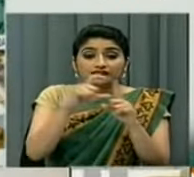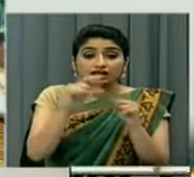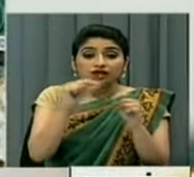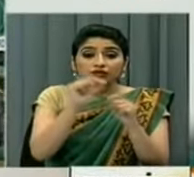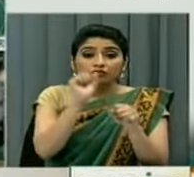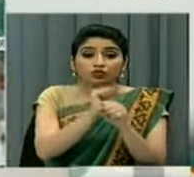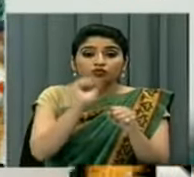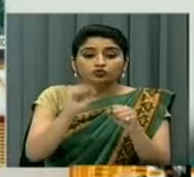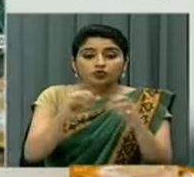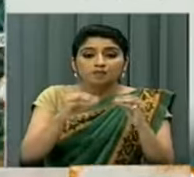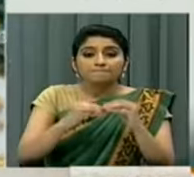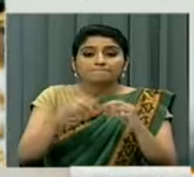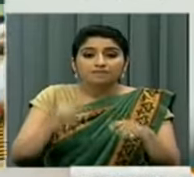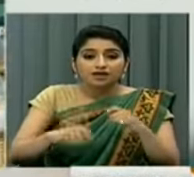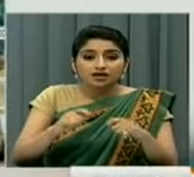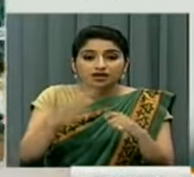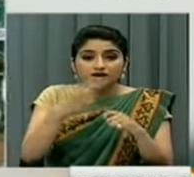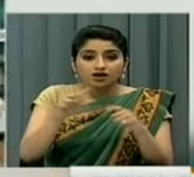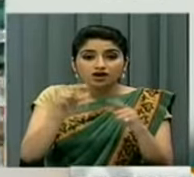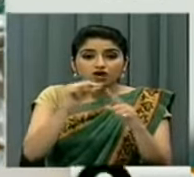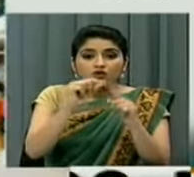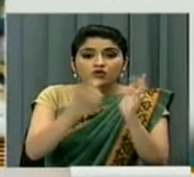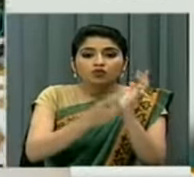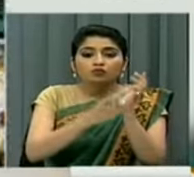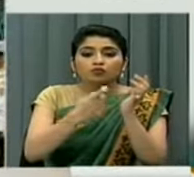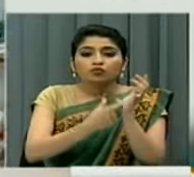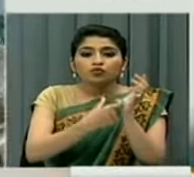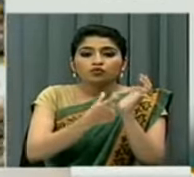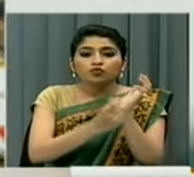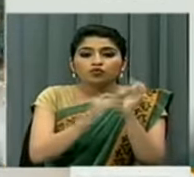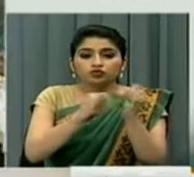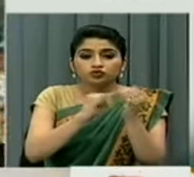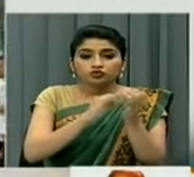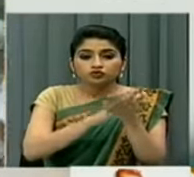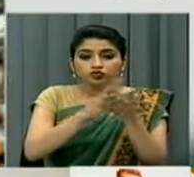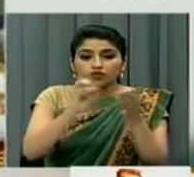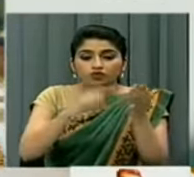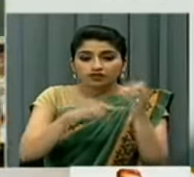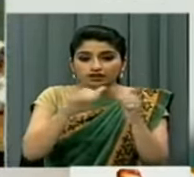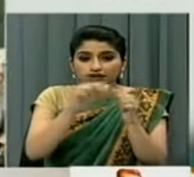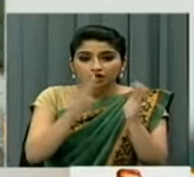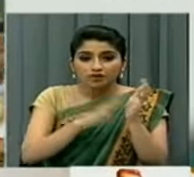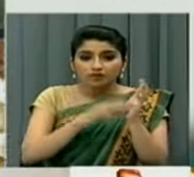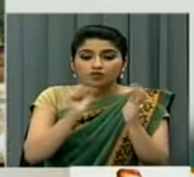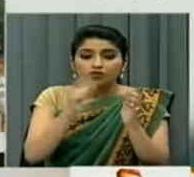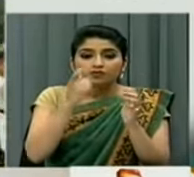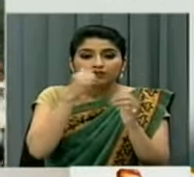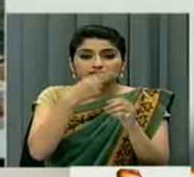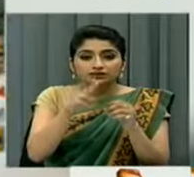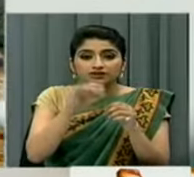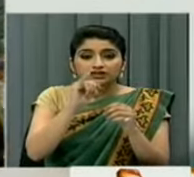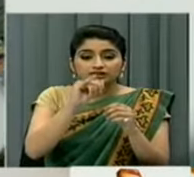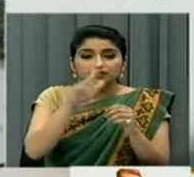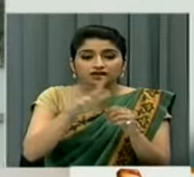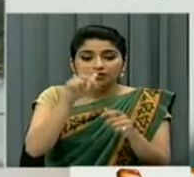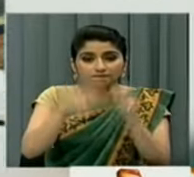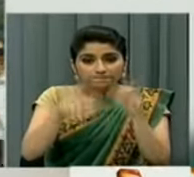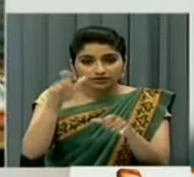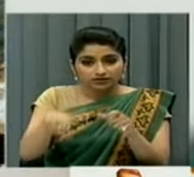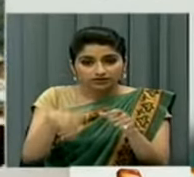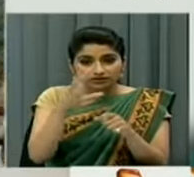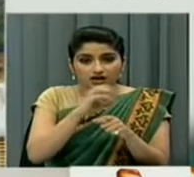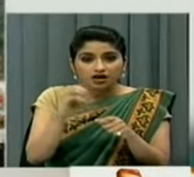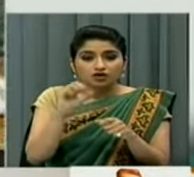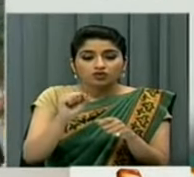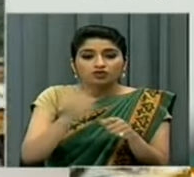की वही चल रही है। तो दिस नीड्स टू बी मॉडर्नाइज, अत्याधुनिक हथियारों की भी जरूरत है और ज्यादा ध्यान दिया जाए। दिल्ली